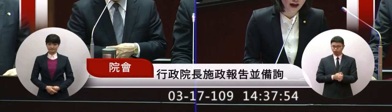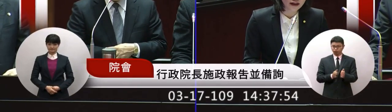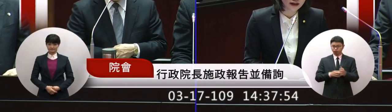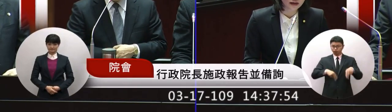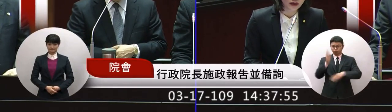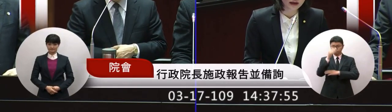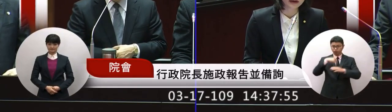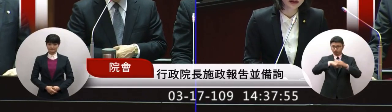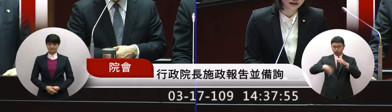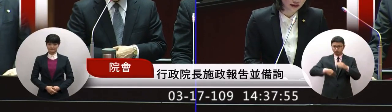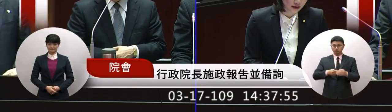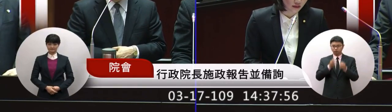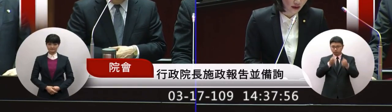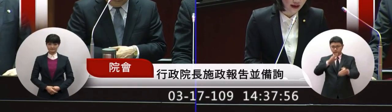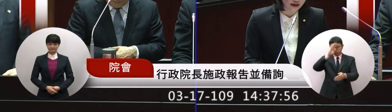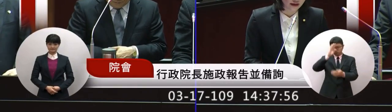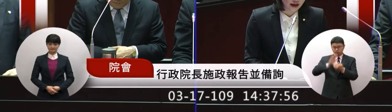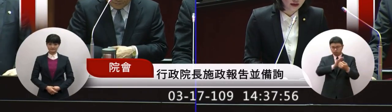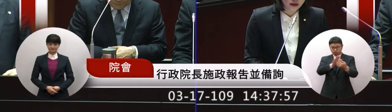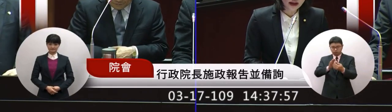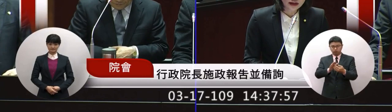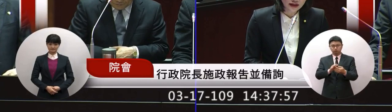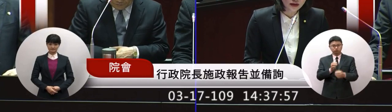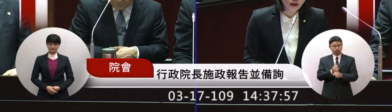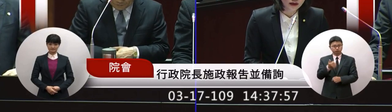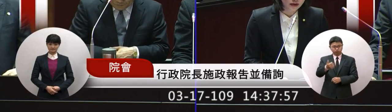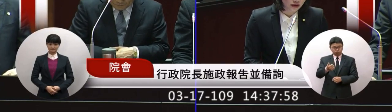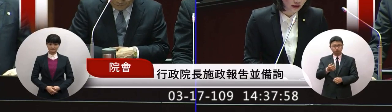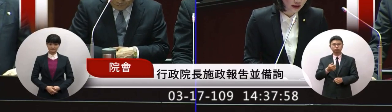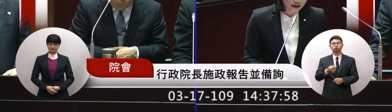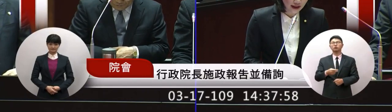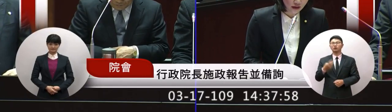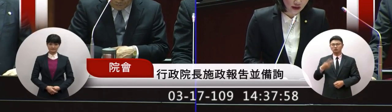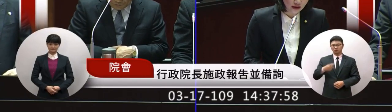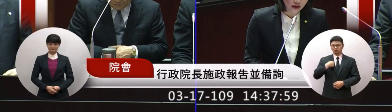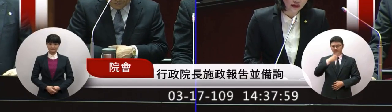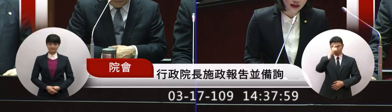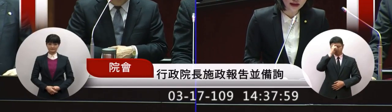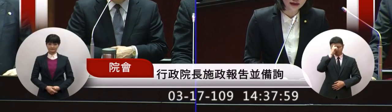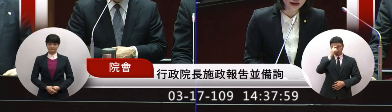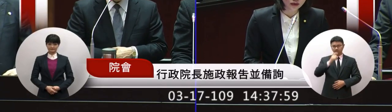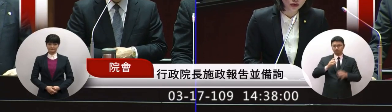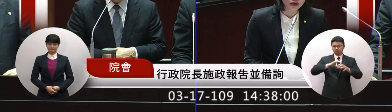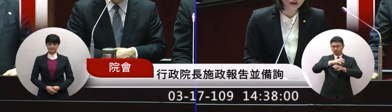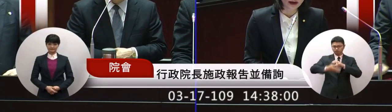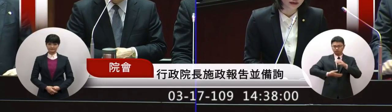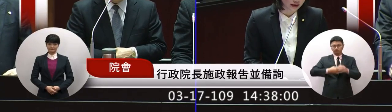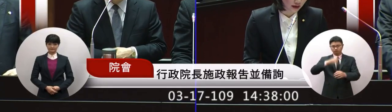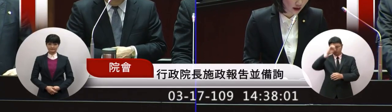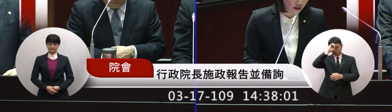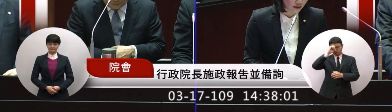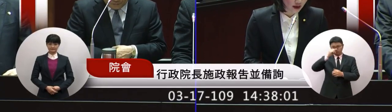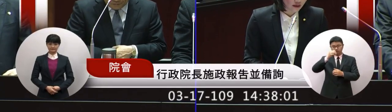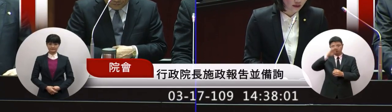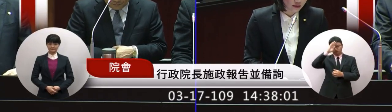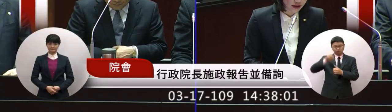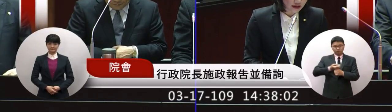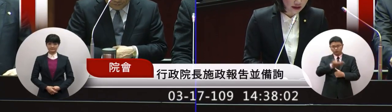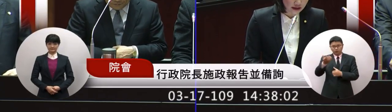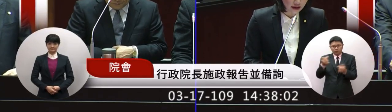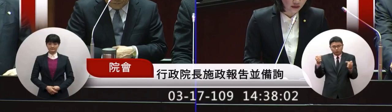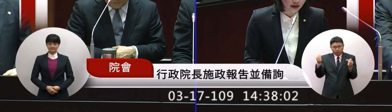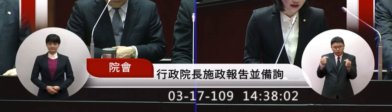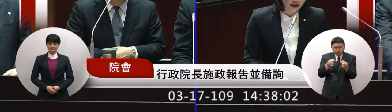院防疫的表现之外，我也希望说在全球疫情趋缓之后，我